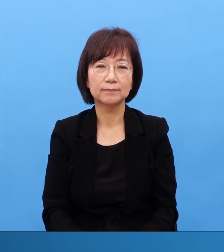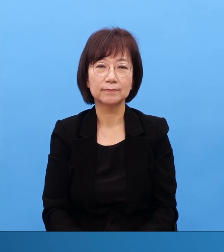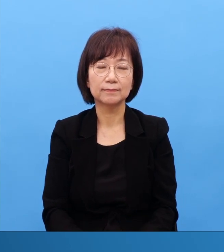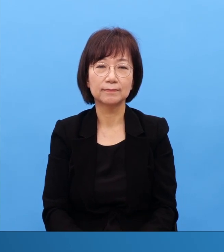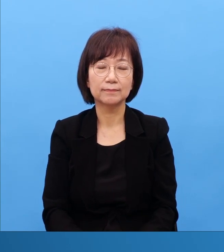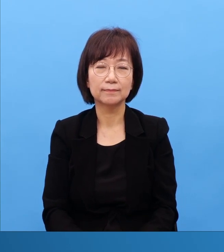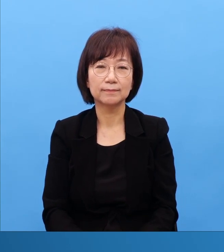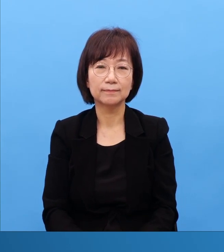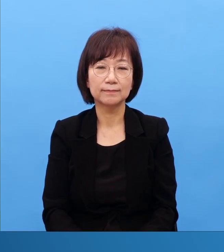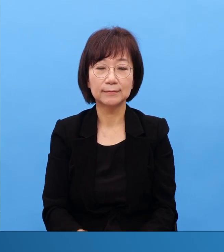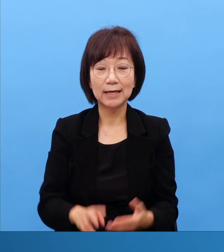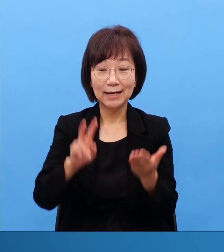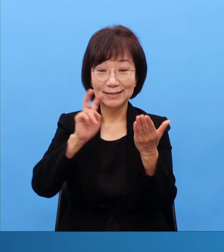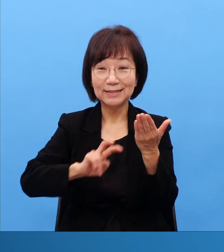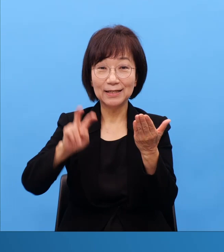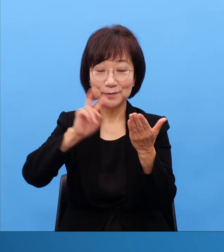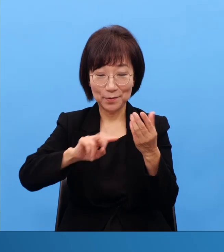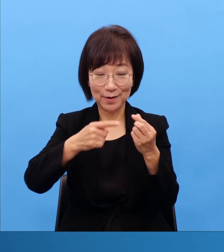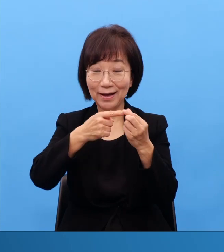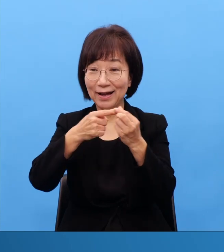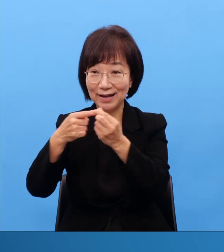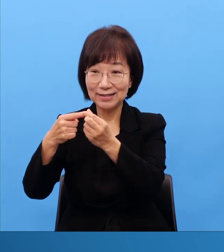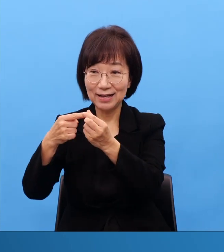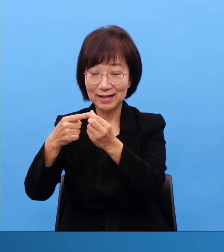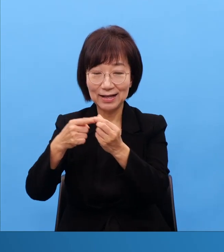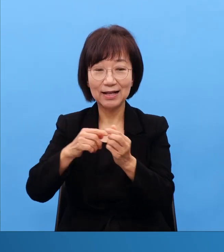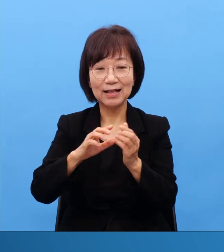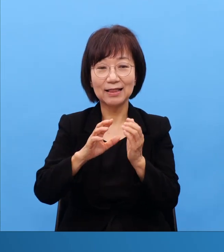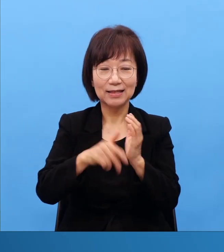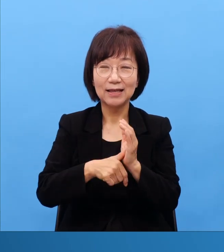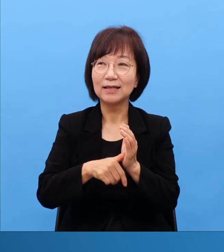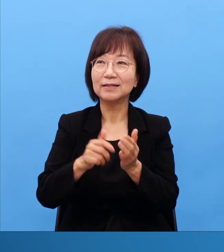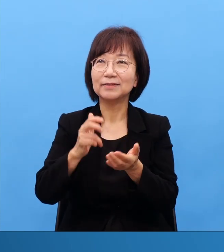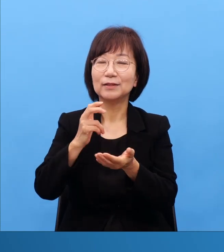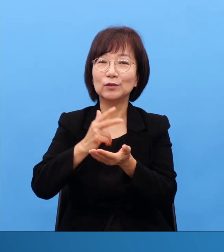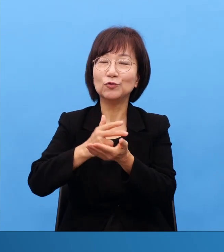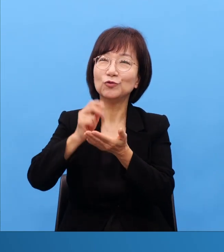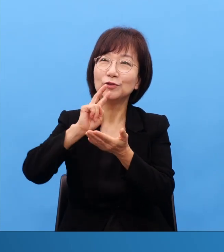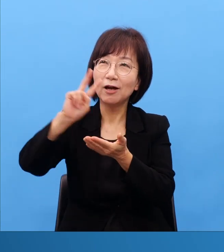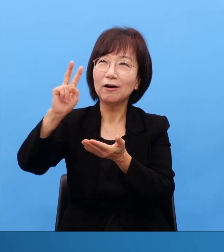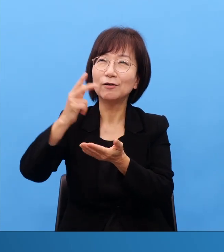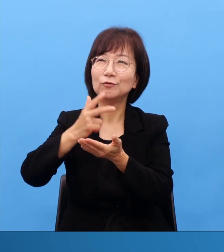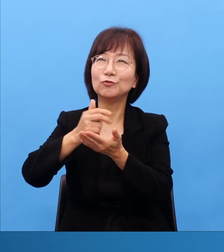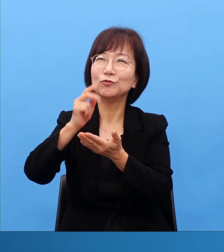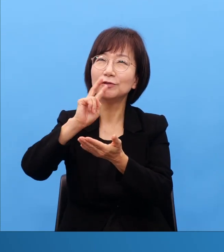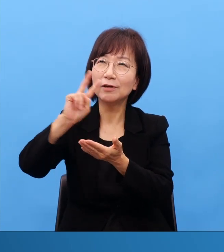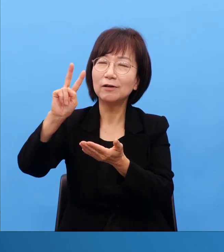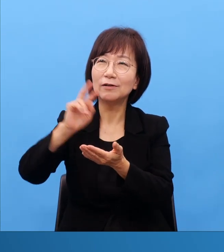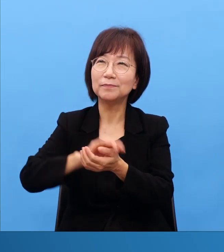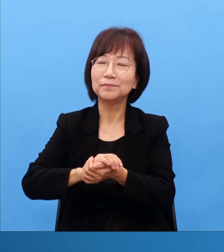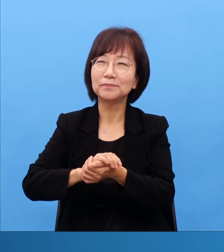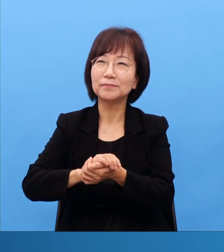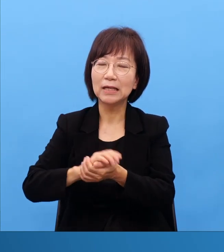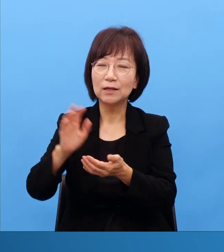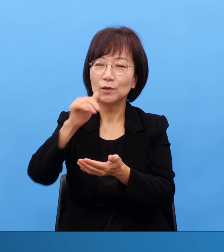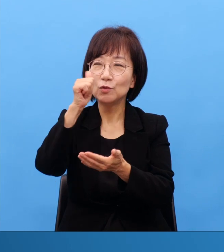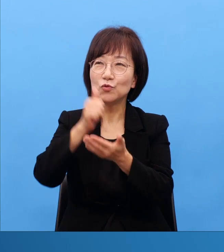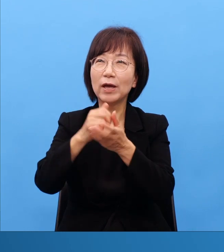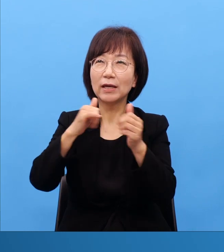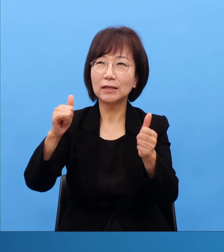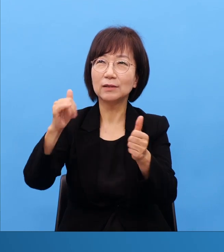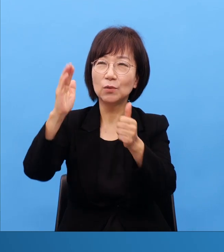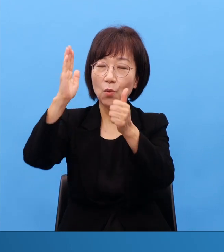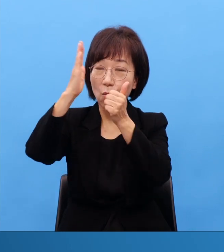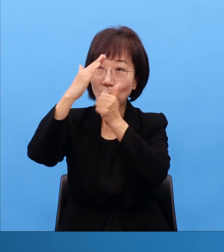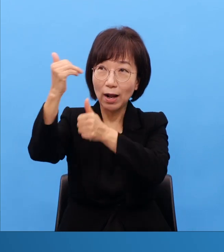찬송에 보면은 주여 주여 날 부르소서 죄인 오라 하실 때 날 부르소서라는 찬송이 있잖아요. We even have the hymn where we sing, Lord, when you call the sinners